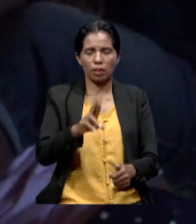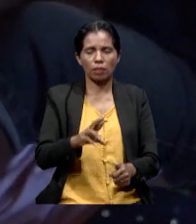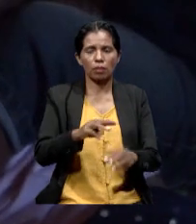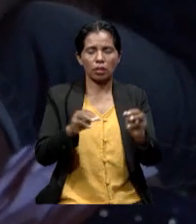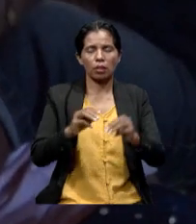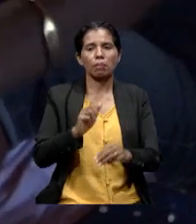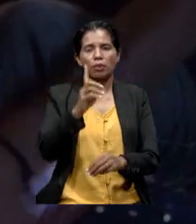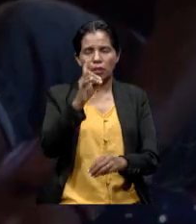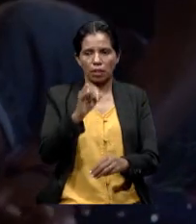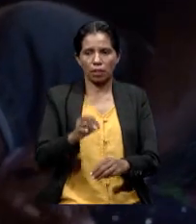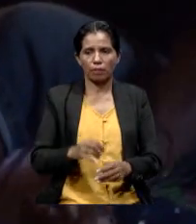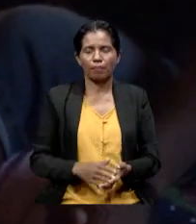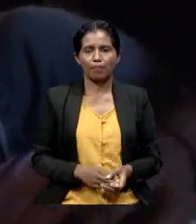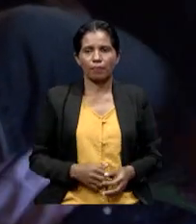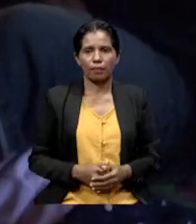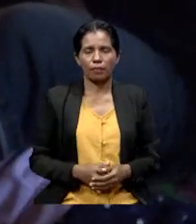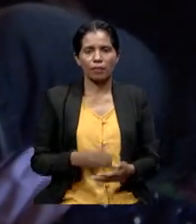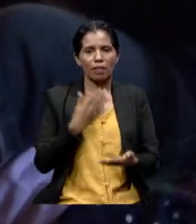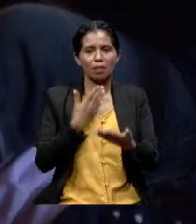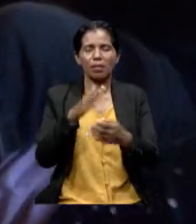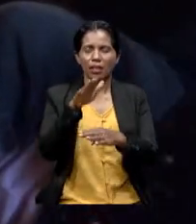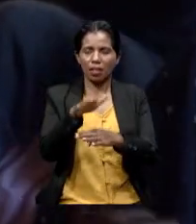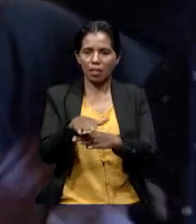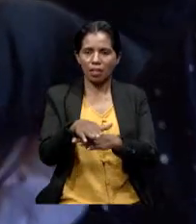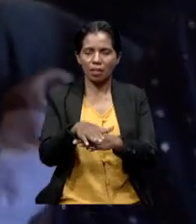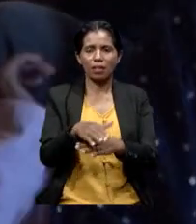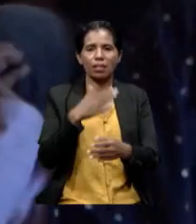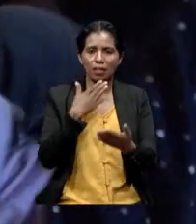Paulina. Dia kalai.